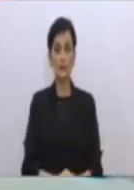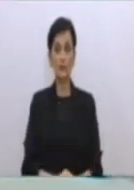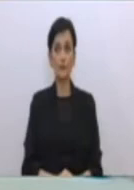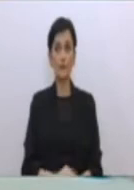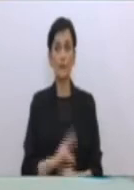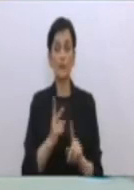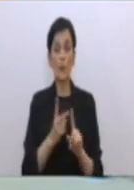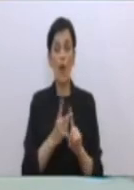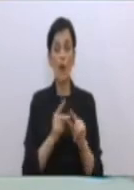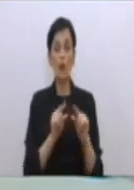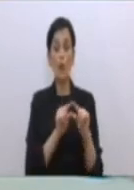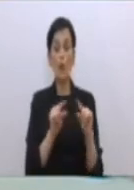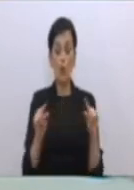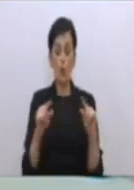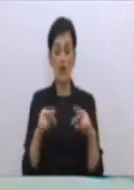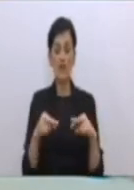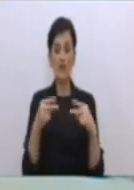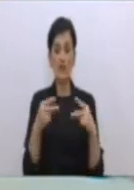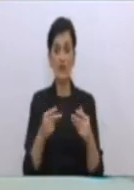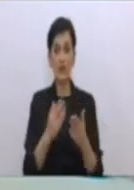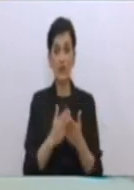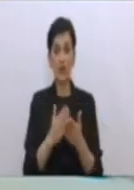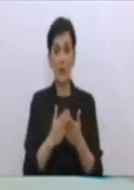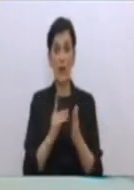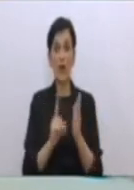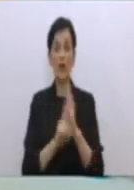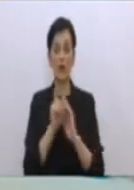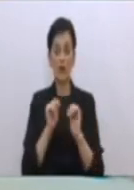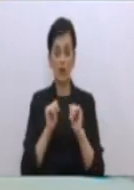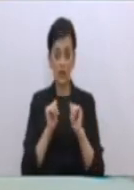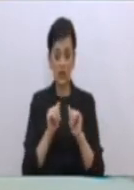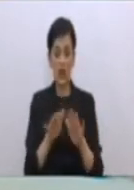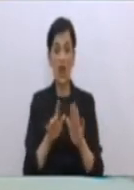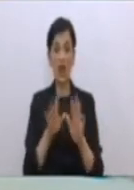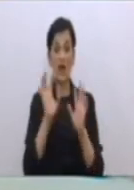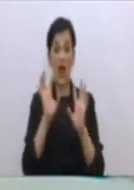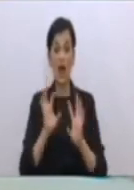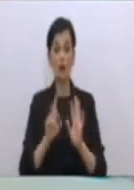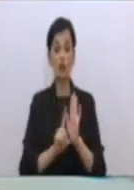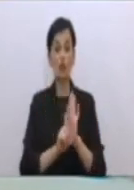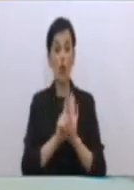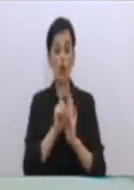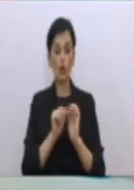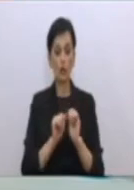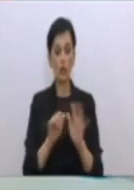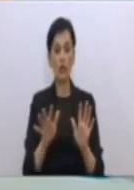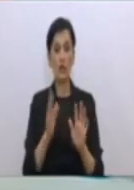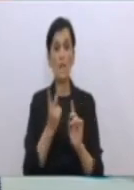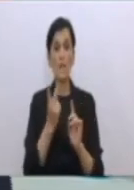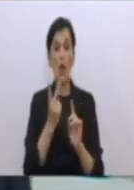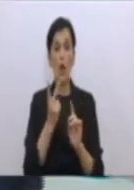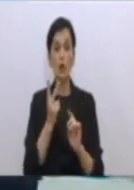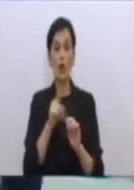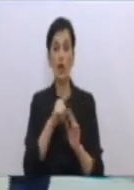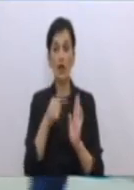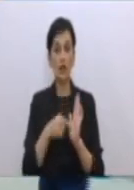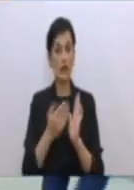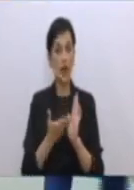Მეორე მოხში თუ არის ცვლილება? Ეს კანონი ამოქმედეს გამოქვეყნების თანავე. Კი ბატონო, კითხვები მეორე მოხზე არ